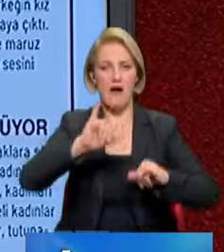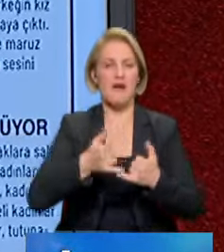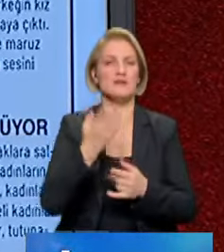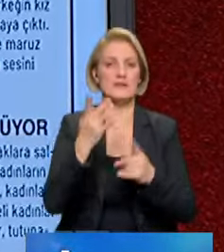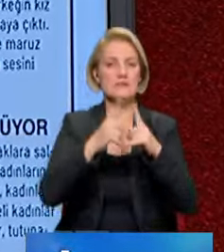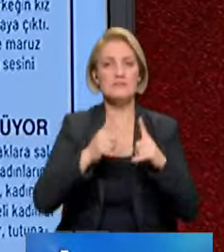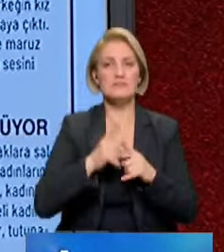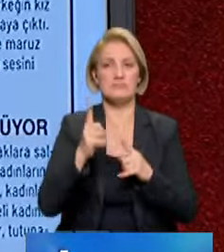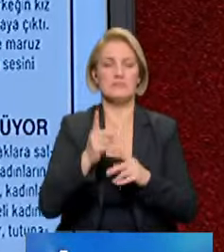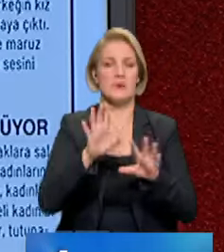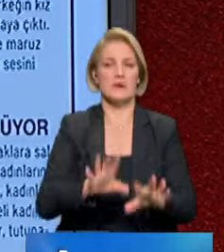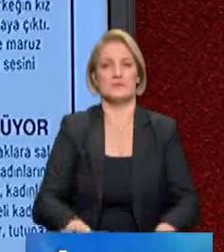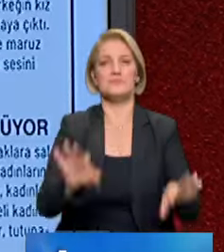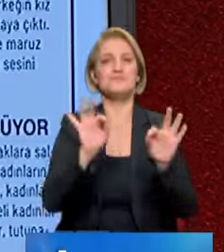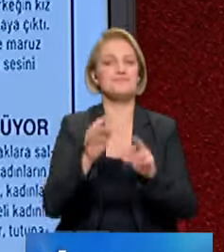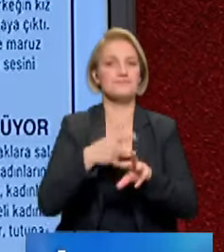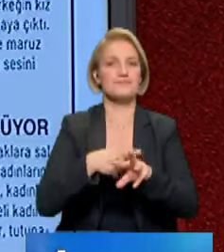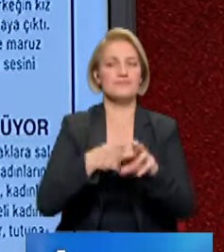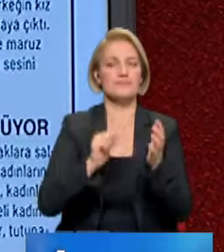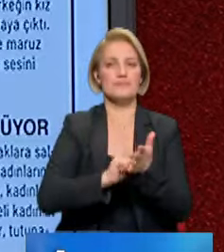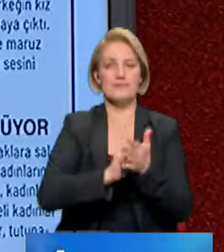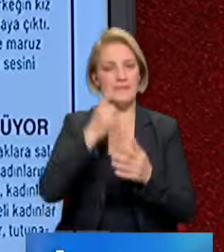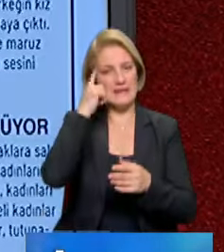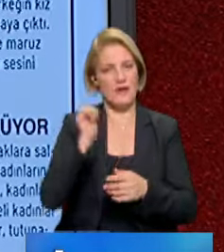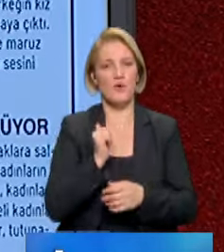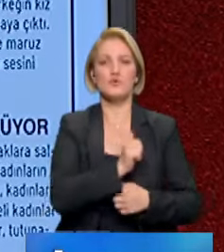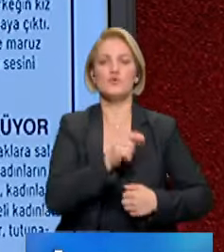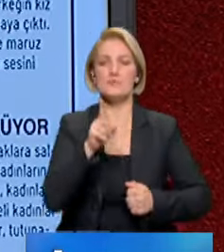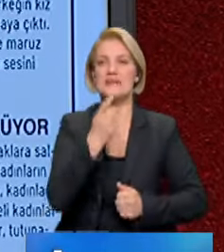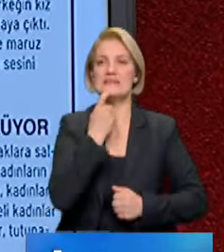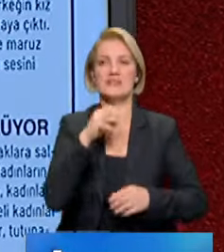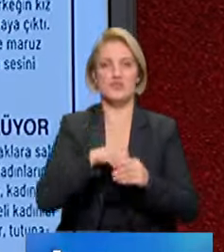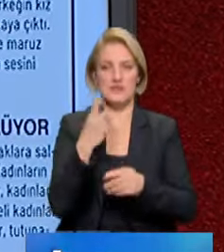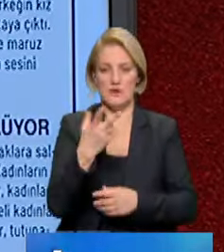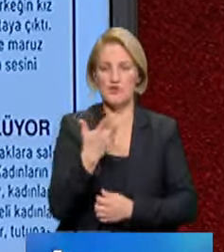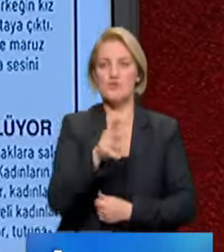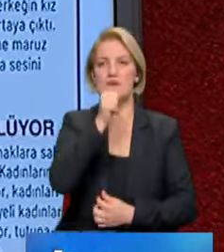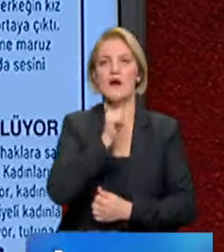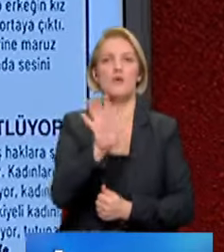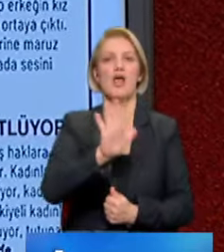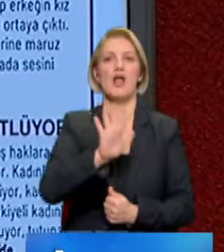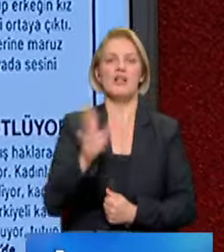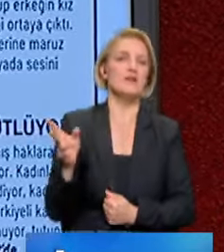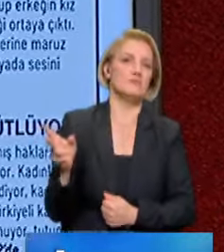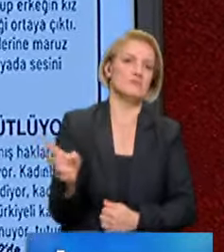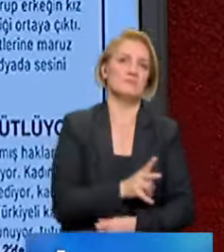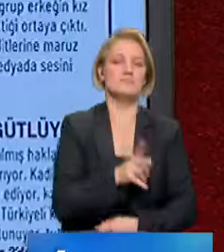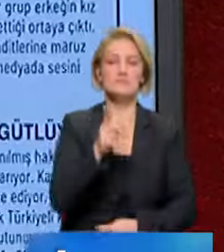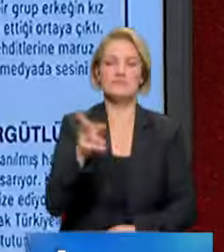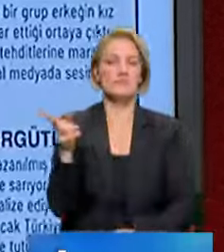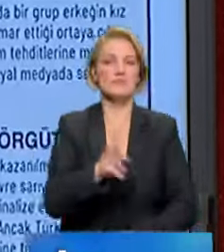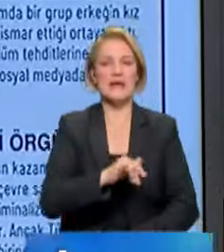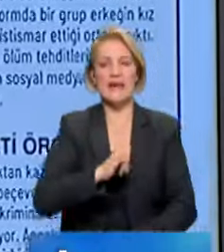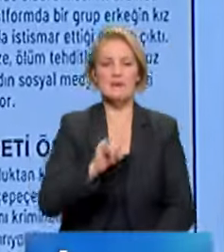bilanço hazırlamış Evrensel Gazetesi. İsrail ordusu bu bir yıl içerisinde 3650 katliam işledi. Bu